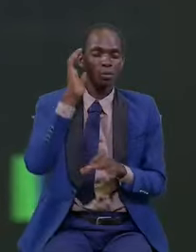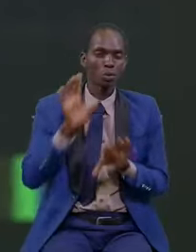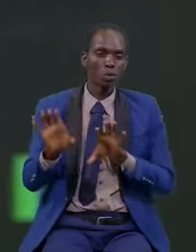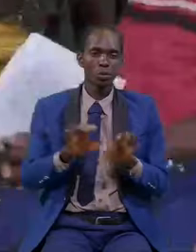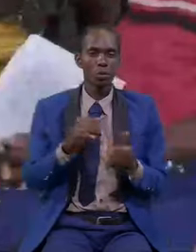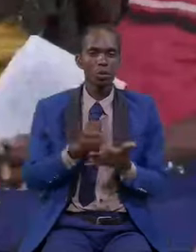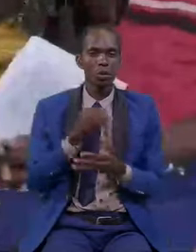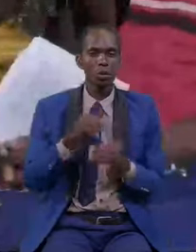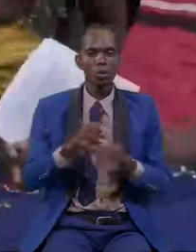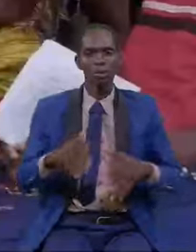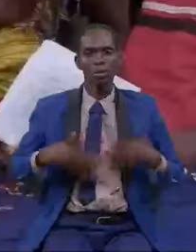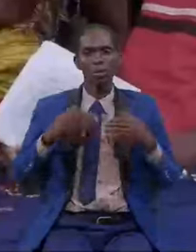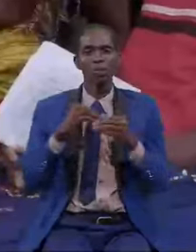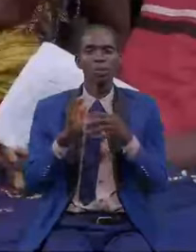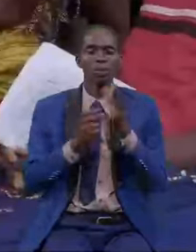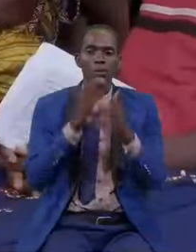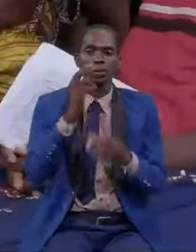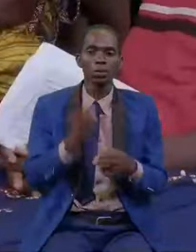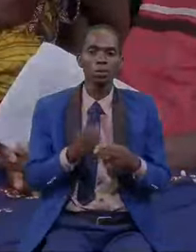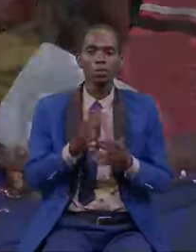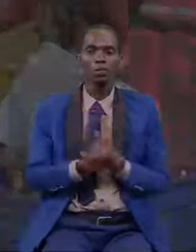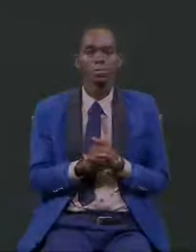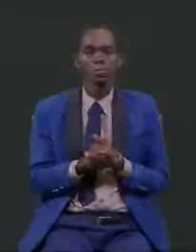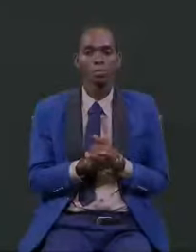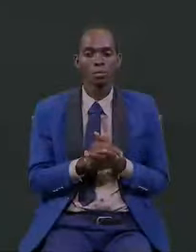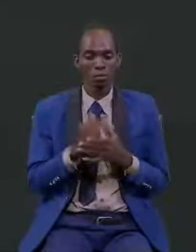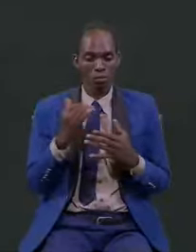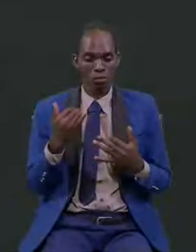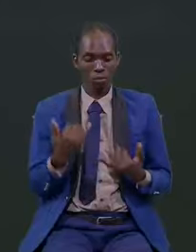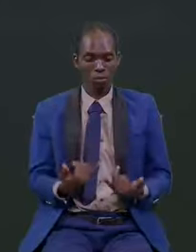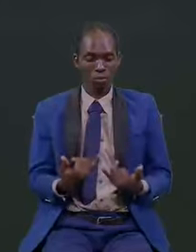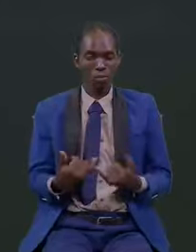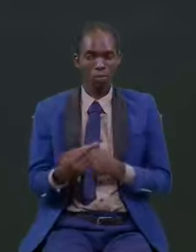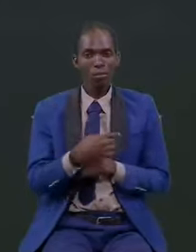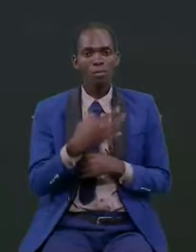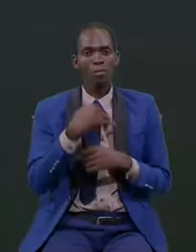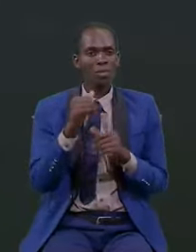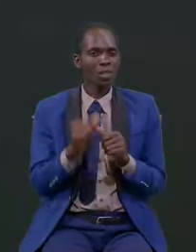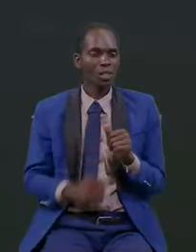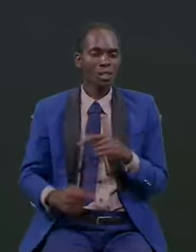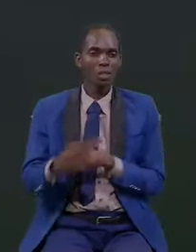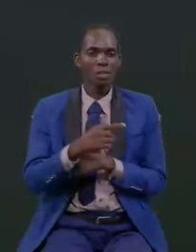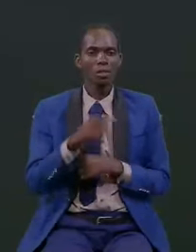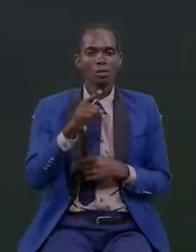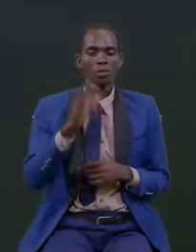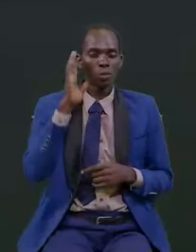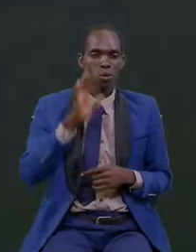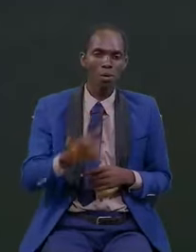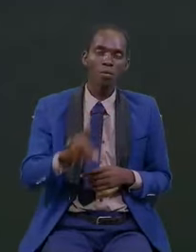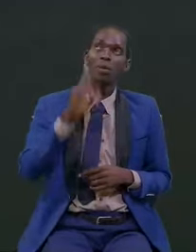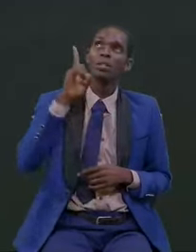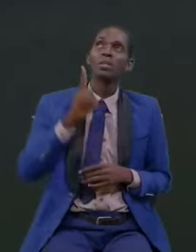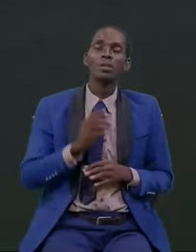vie au nom de Jésus-Christ. Ce jour et chaque jour, vous allez le retrouver